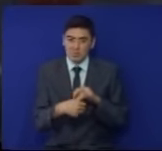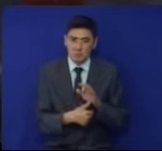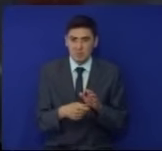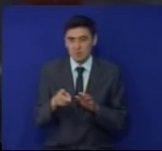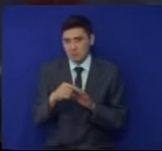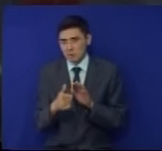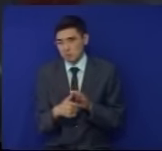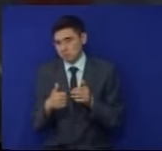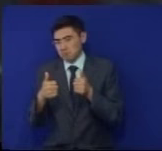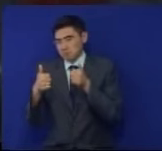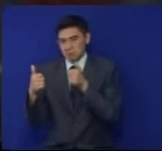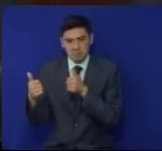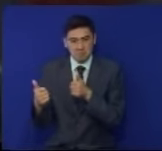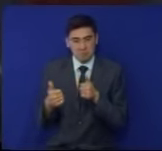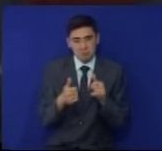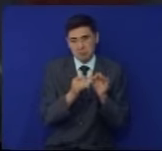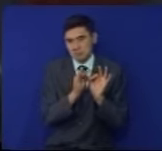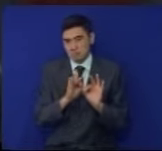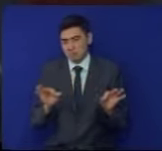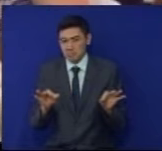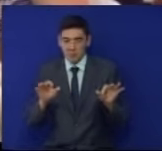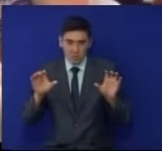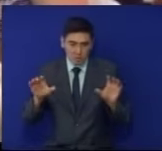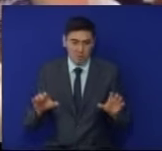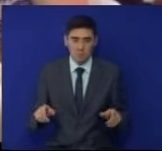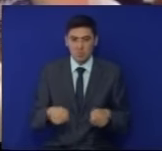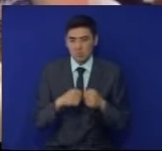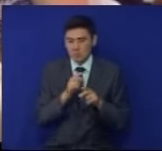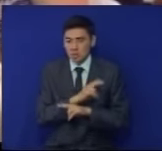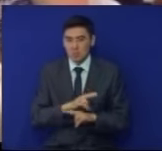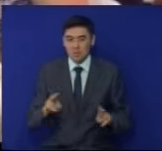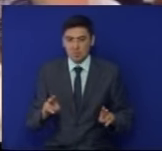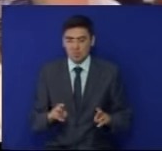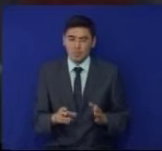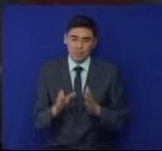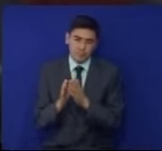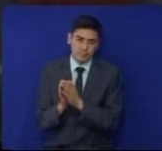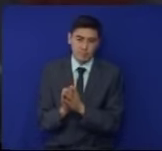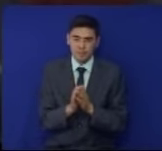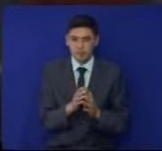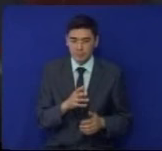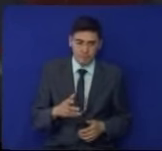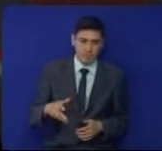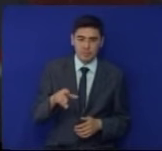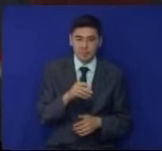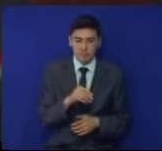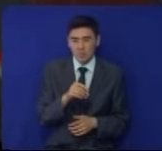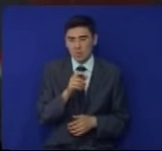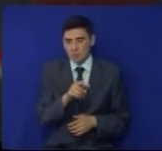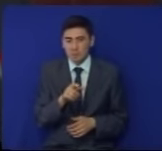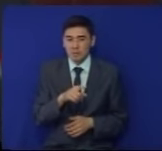2016-2017 годы ни одного коррупционного правонарушения. Прошу всех,